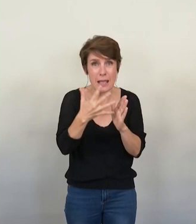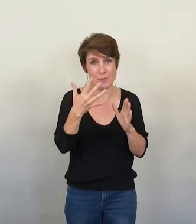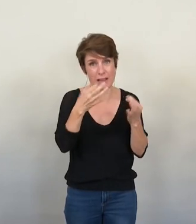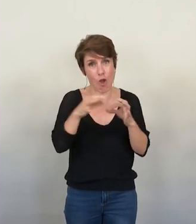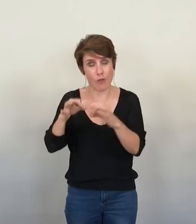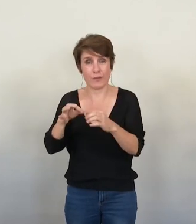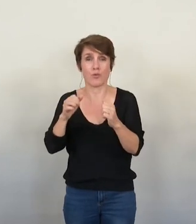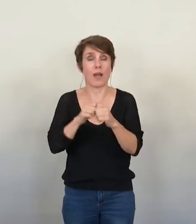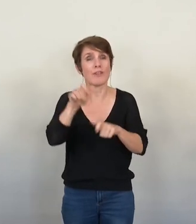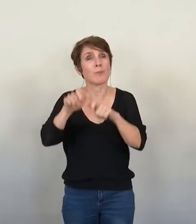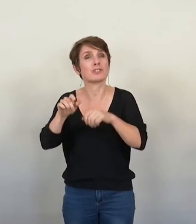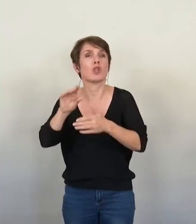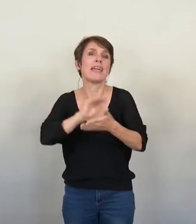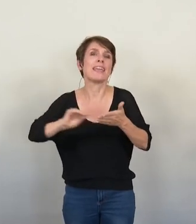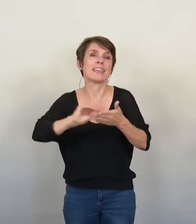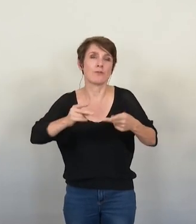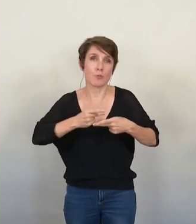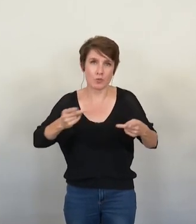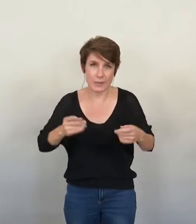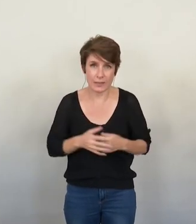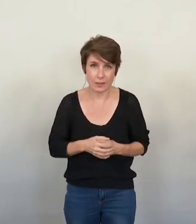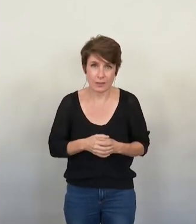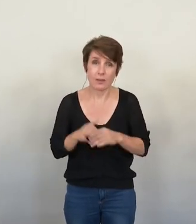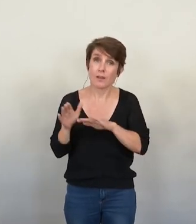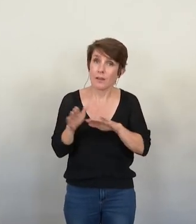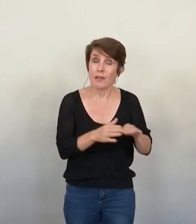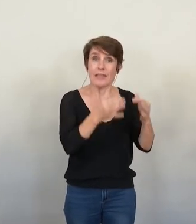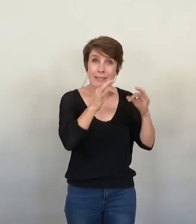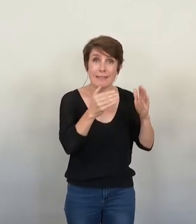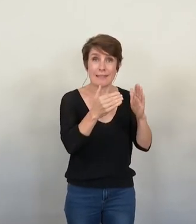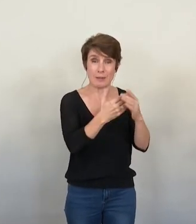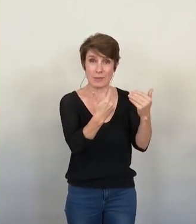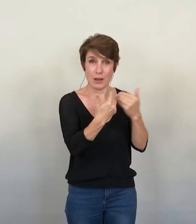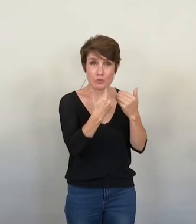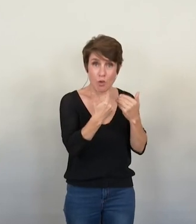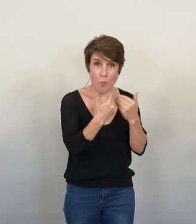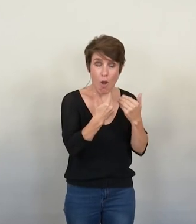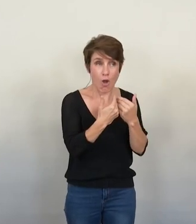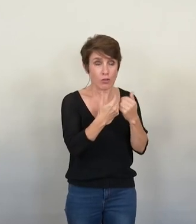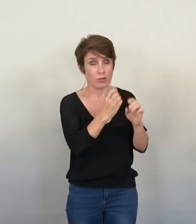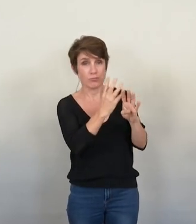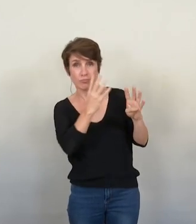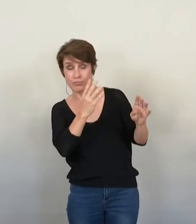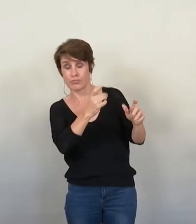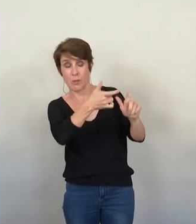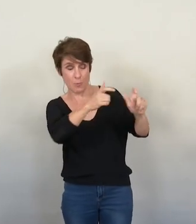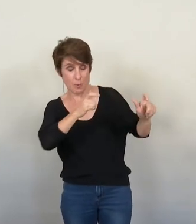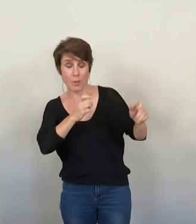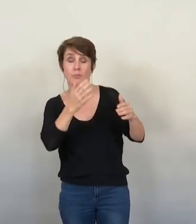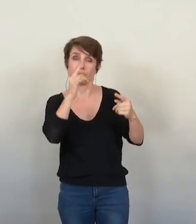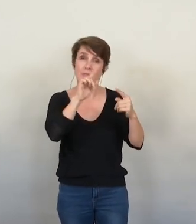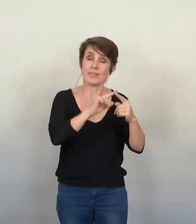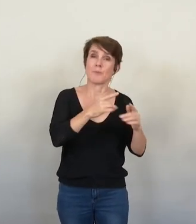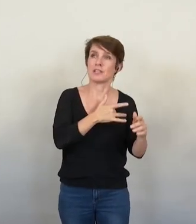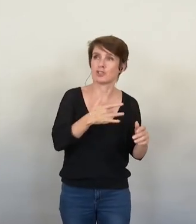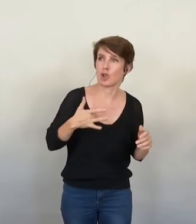publqus on a près de 10000 demande euh qui ont été enregistrées qui se partagent principalement sur les questions de